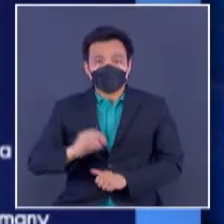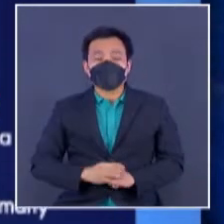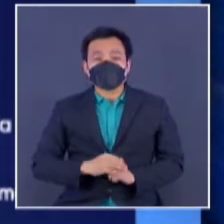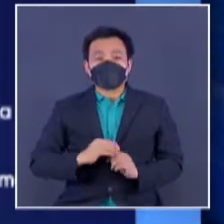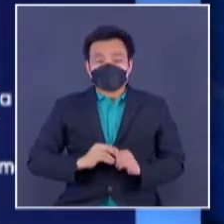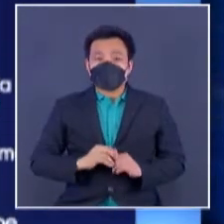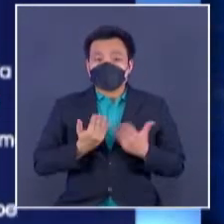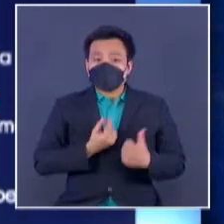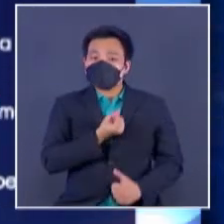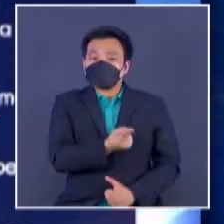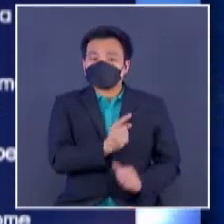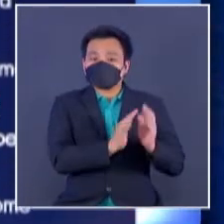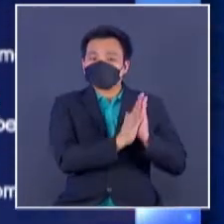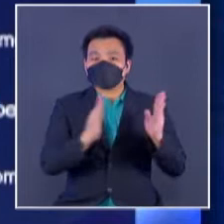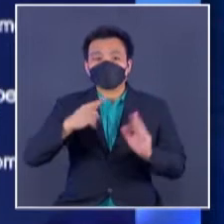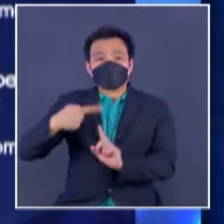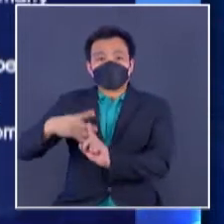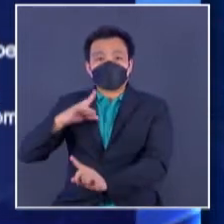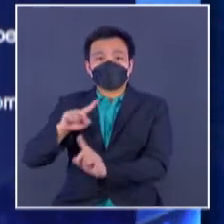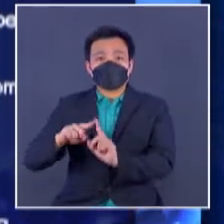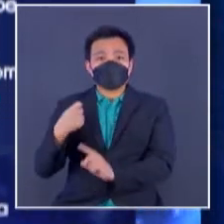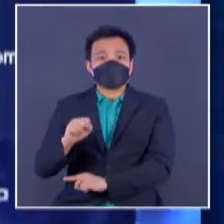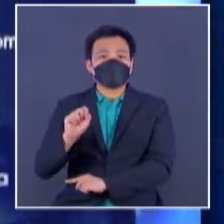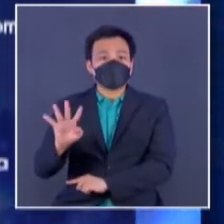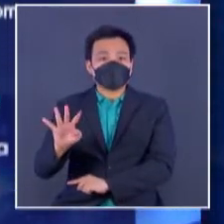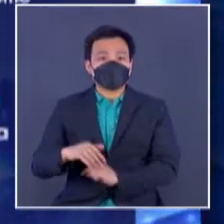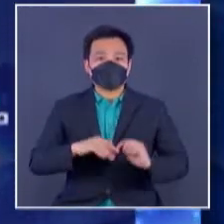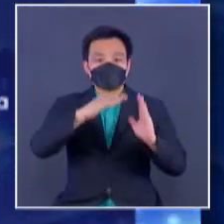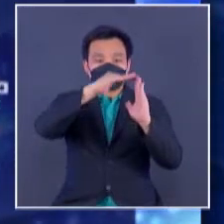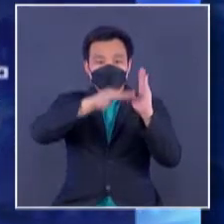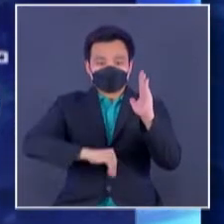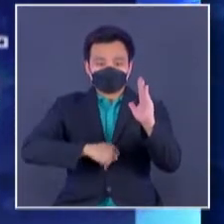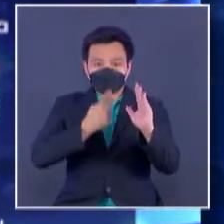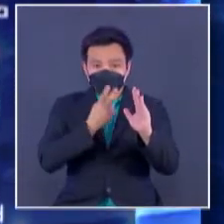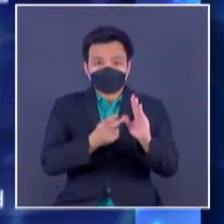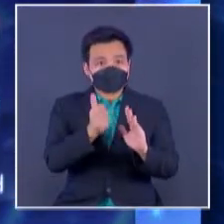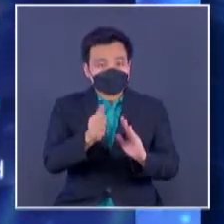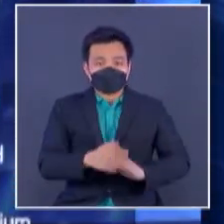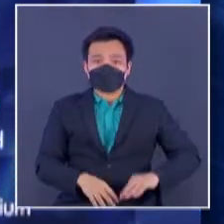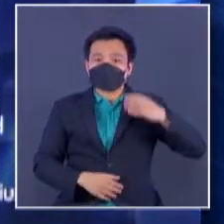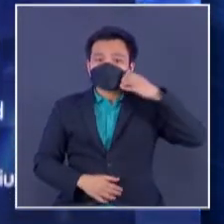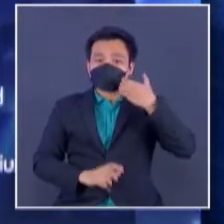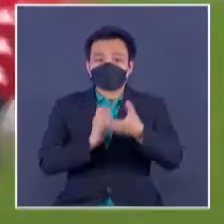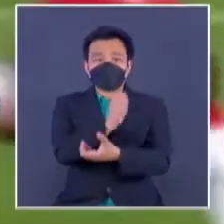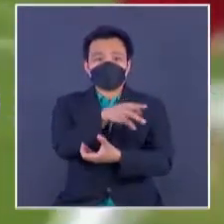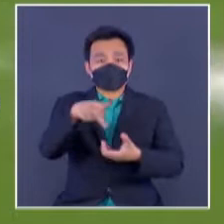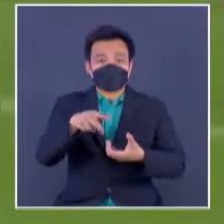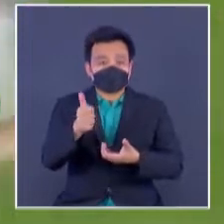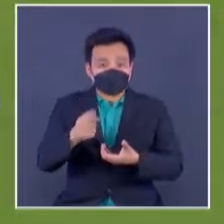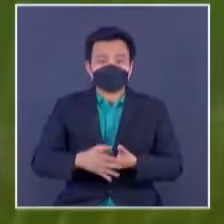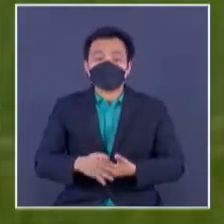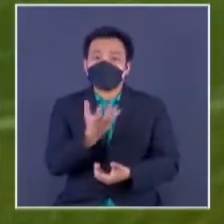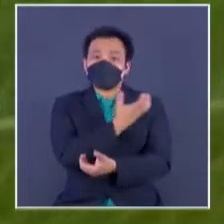สิงหาคมเลยนะครับแฟนๆคอกีฬาฟุตบอลเนี่ยรับชมได้ง่ายผ่านทางแอปพลิเคชันโมโนแม็กซ์ทั้ง